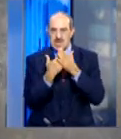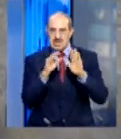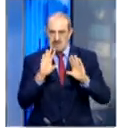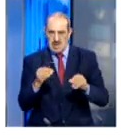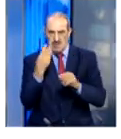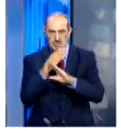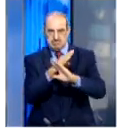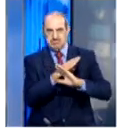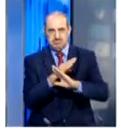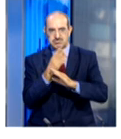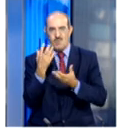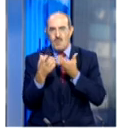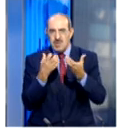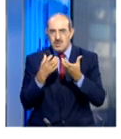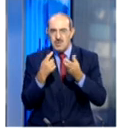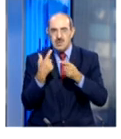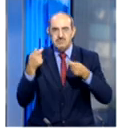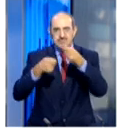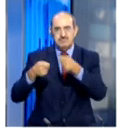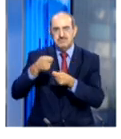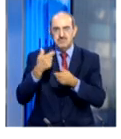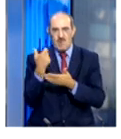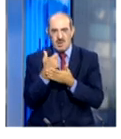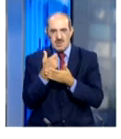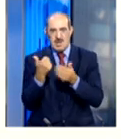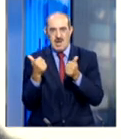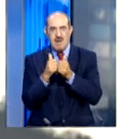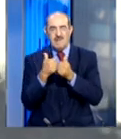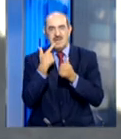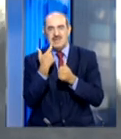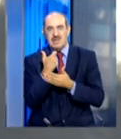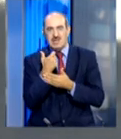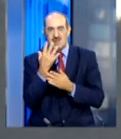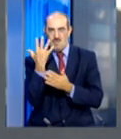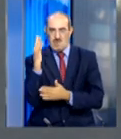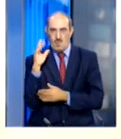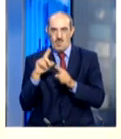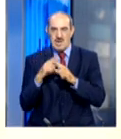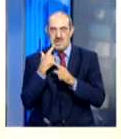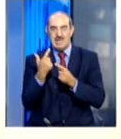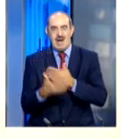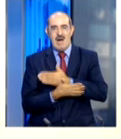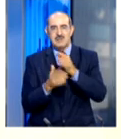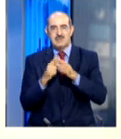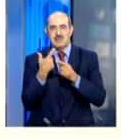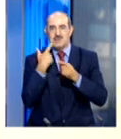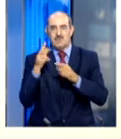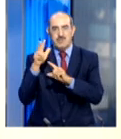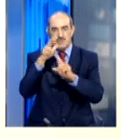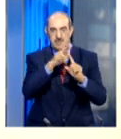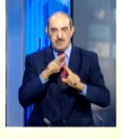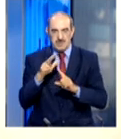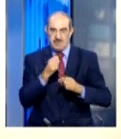لمواجهه الحرائق بتضافر جهود الحمايه المدنيه واواني الغابات مستعينه بطائرات الجيش الوطني الشعبي.